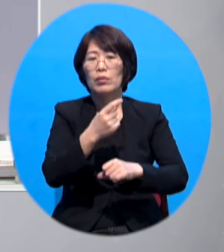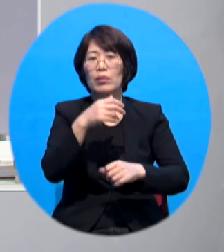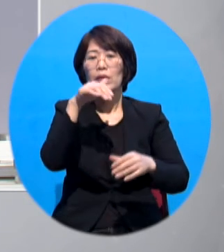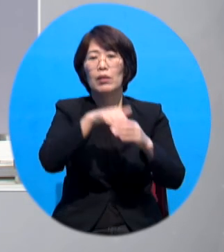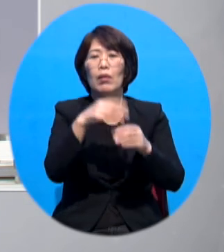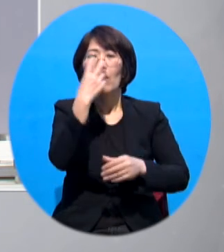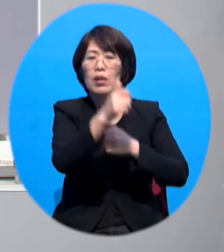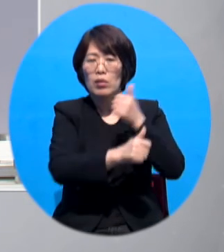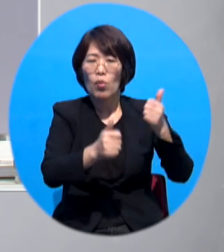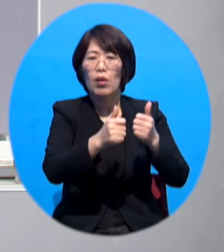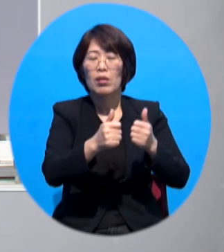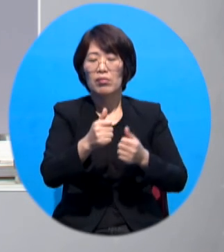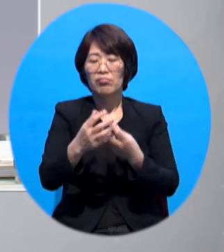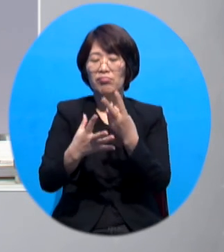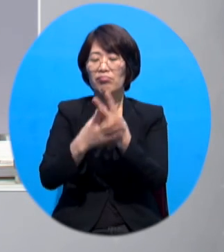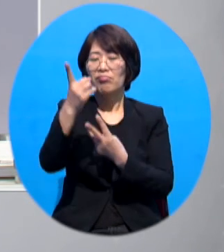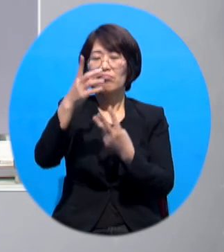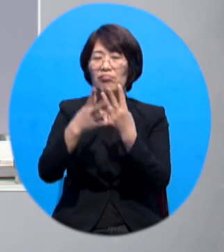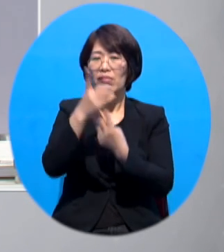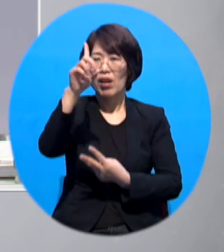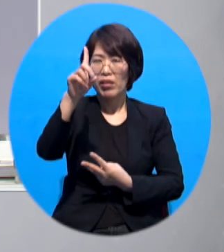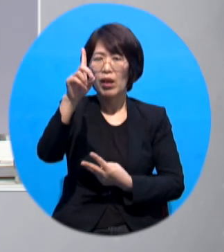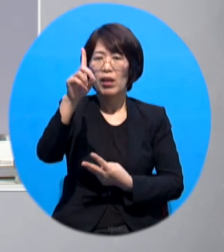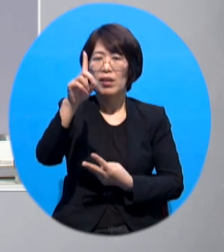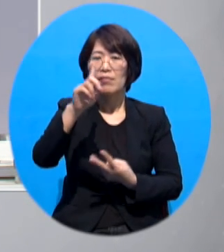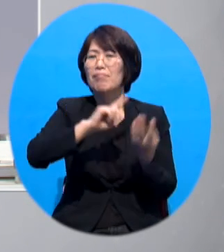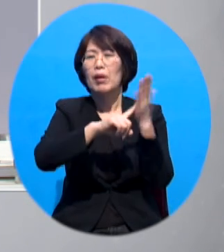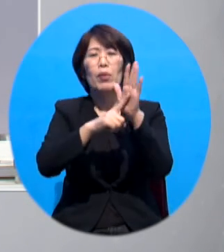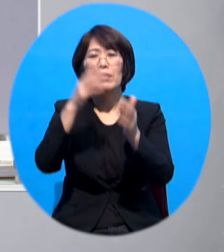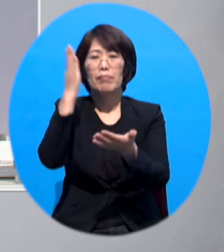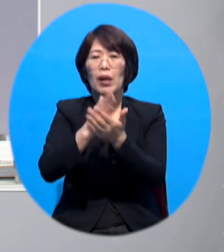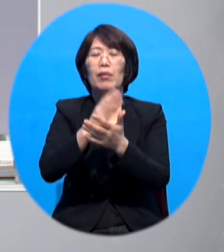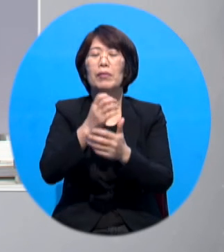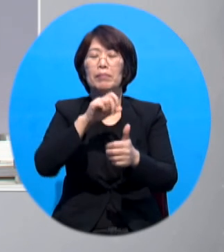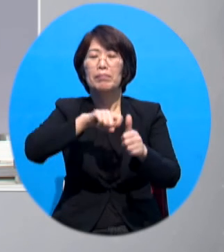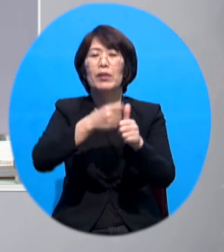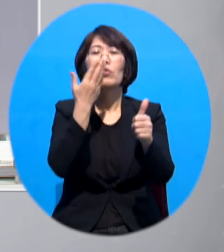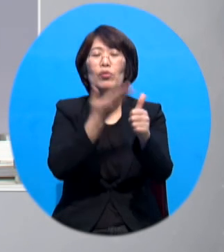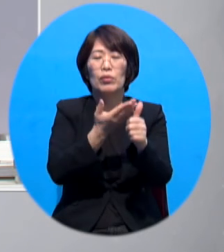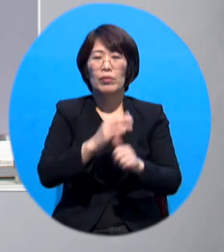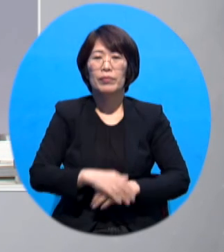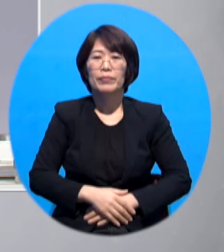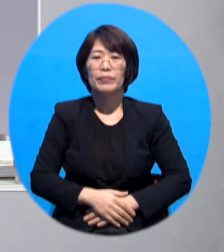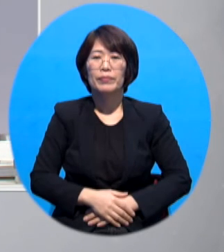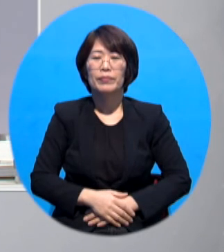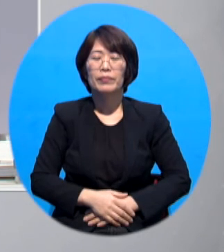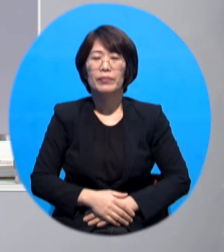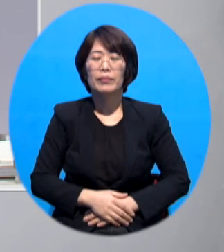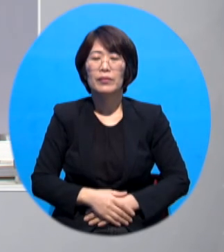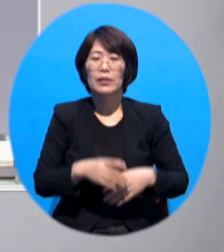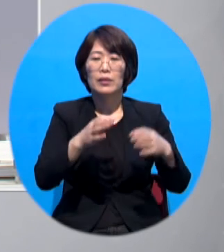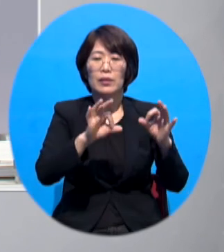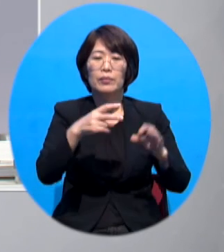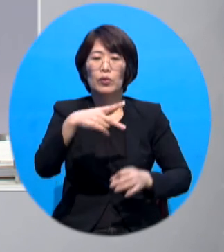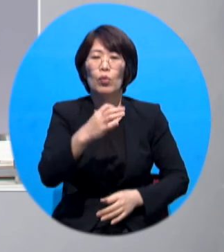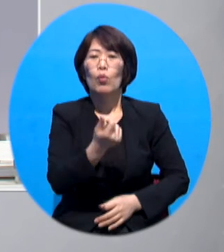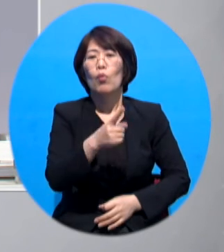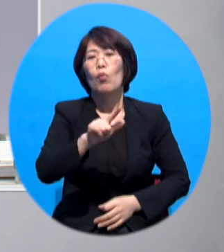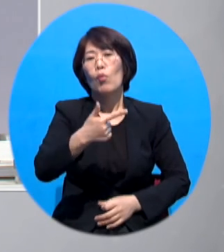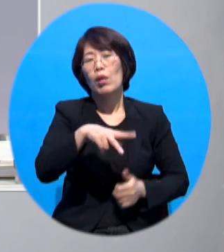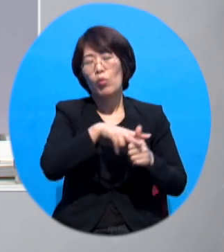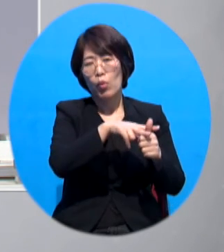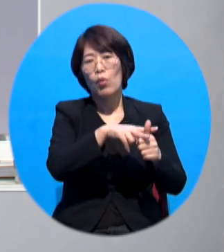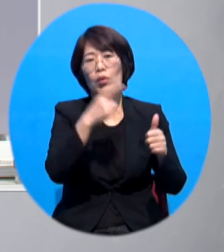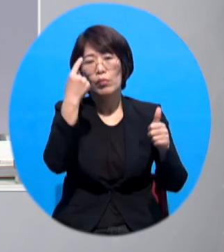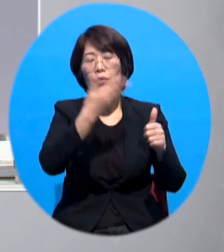단일 후보 명칭을 사용하지 못하도록 지금 처치 간을 해 지는 걸로 알고 있습니다 김동완 홉 어깨에 또